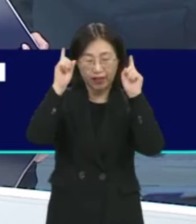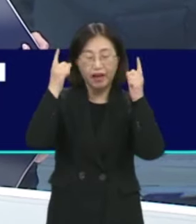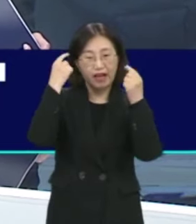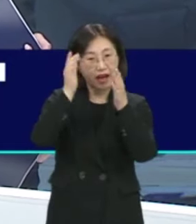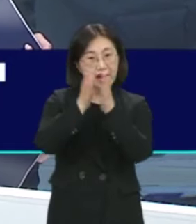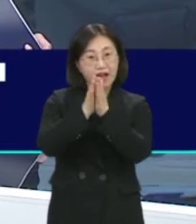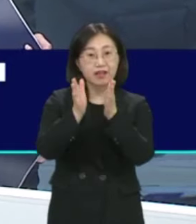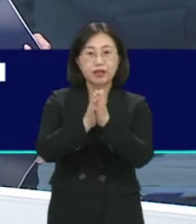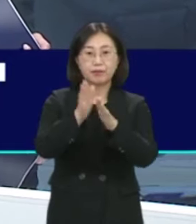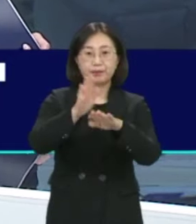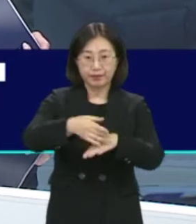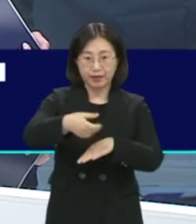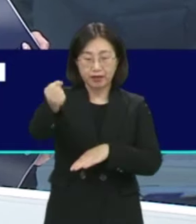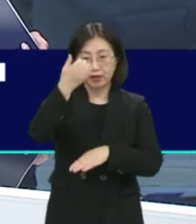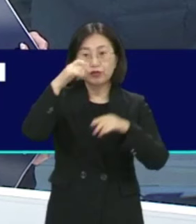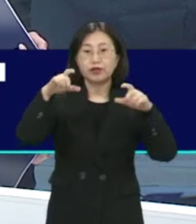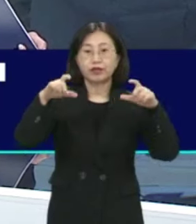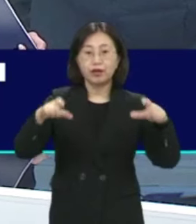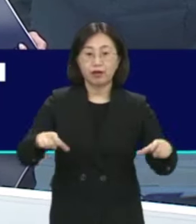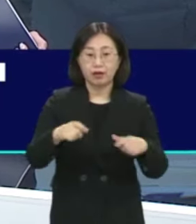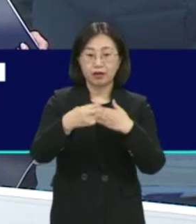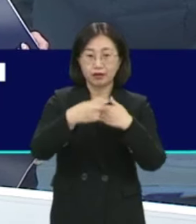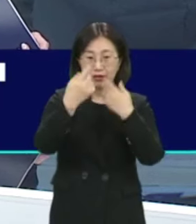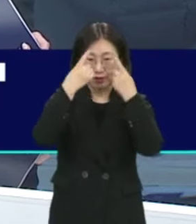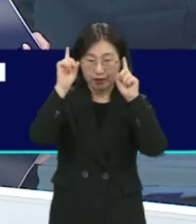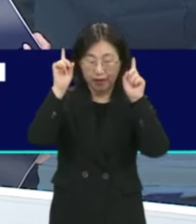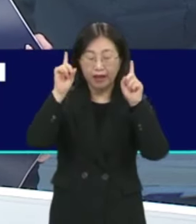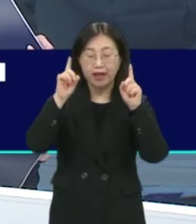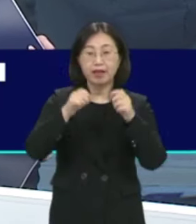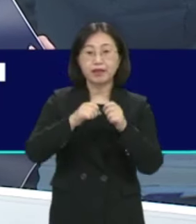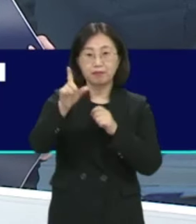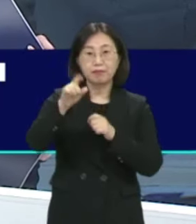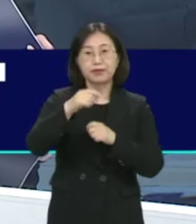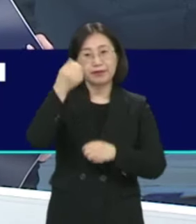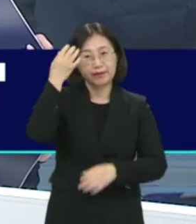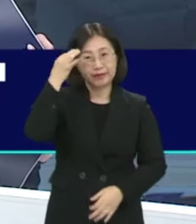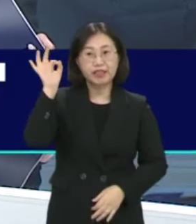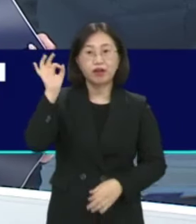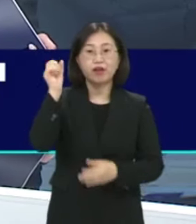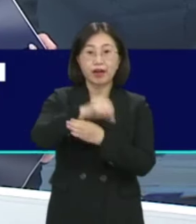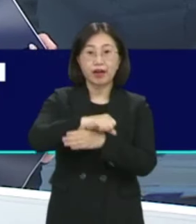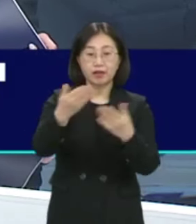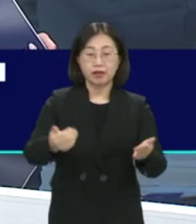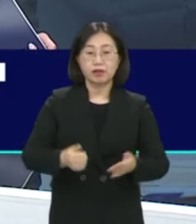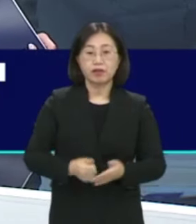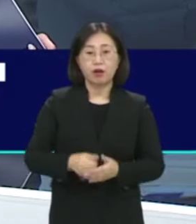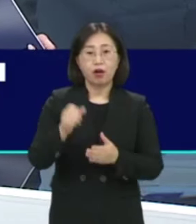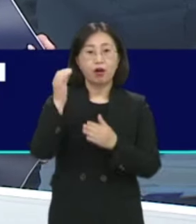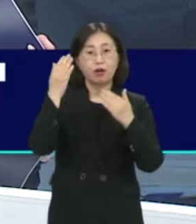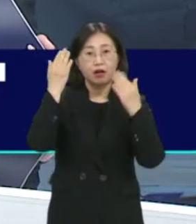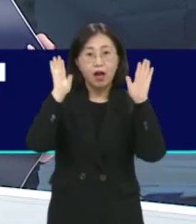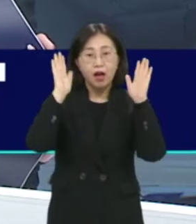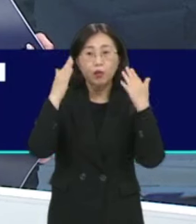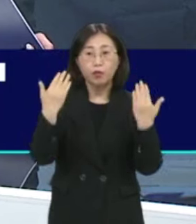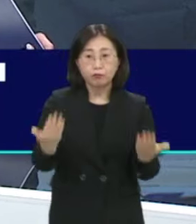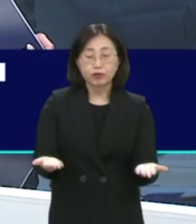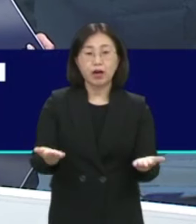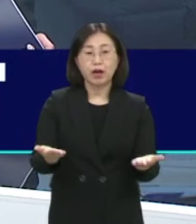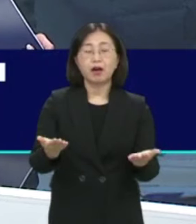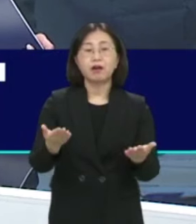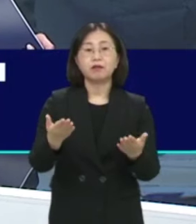비롯한 충청권 의대 대부분이 휴학을 승인하고 있습니다 휴학 처리로 대규모 유급 사태라는 큰 고비를